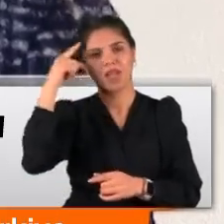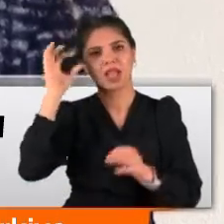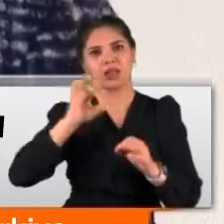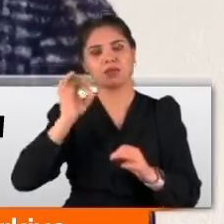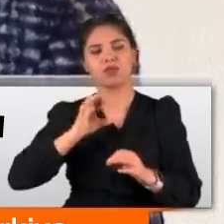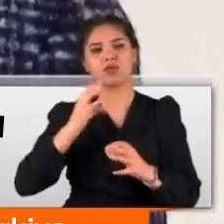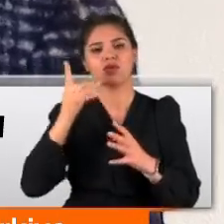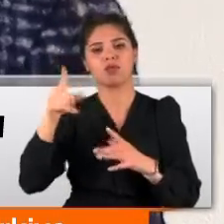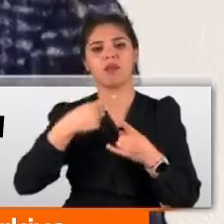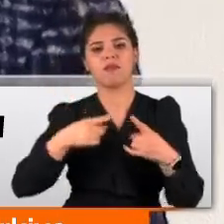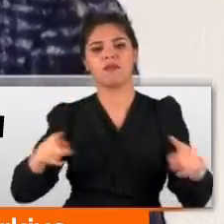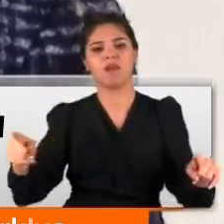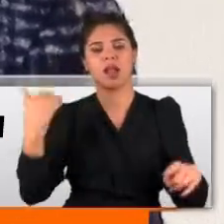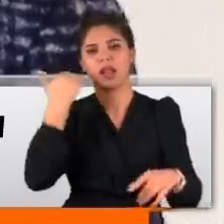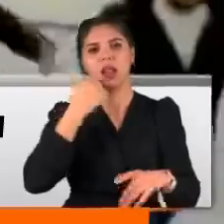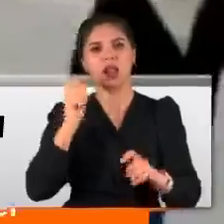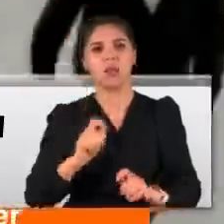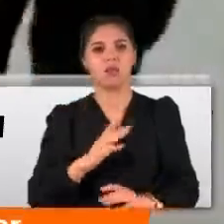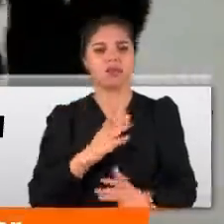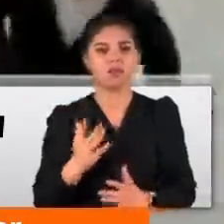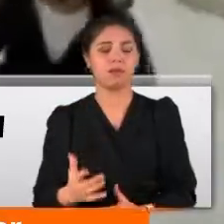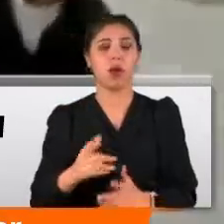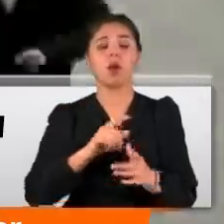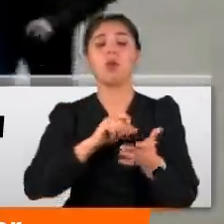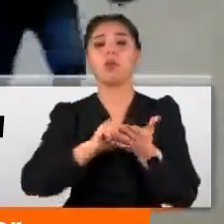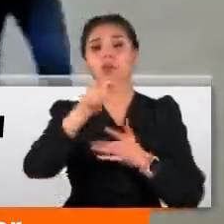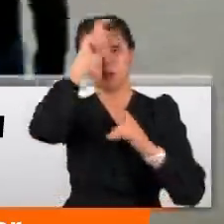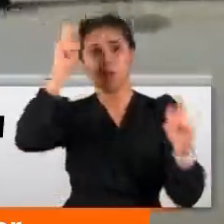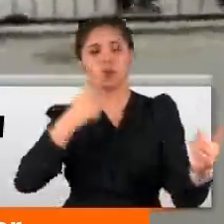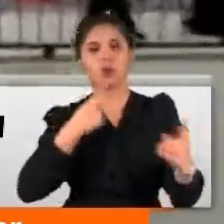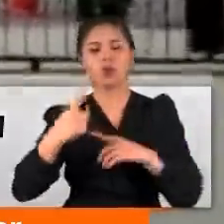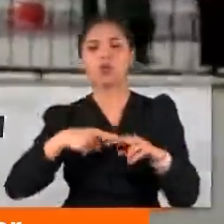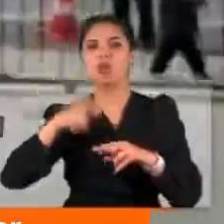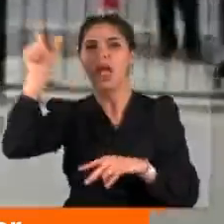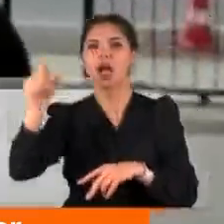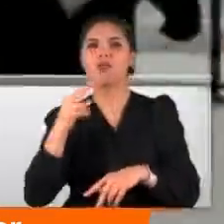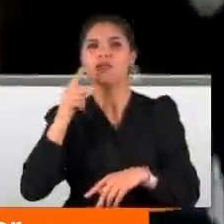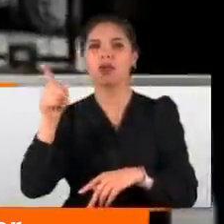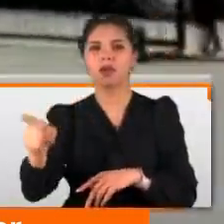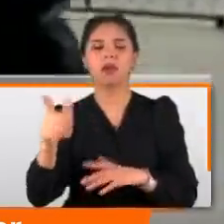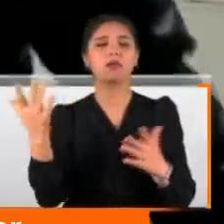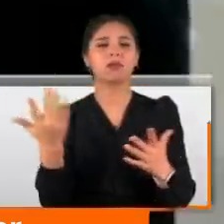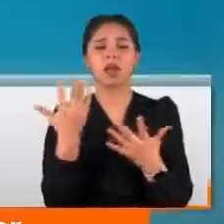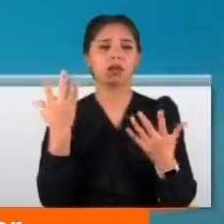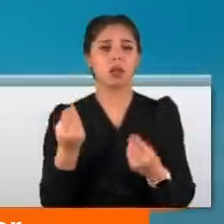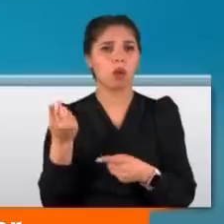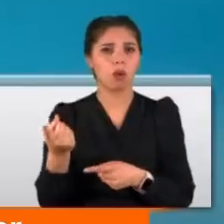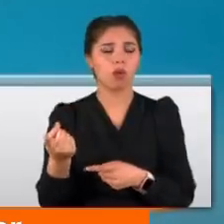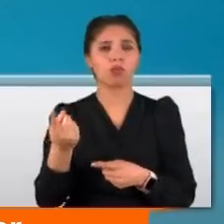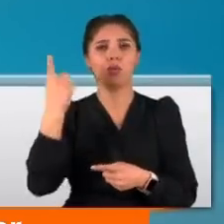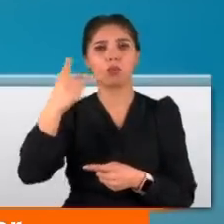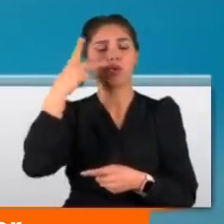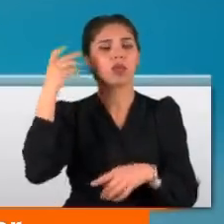anda yaşandığı gibi farklı yollara da başvurulabiliyor. Tüm Türkiye'nin konuştuğu Ayşe Özkiraz bu noktaya nasıl geldi? İşi